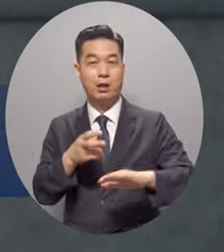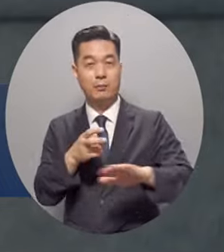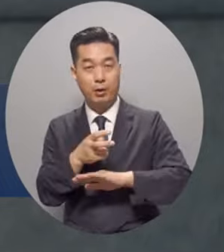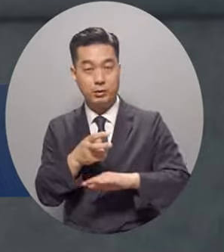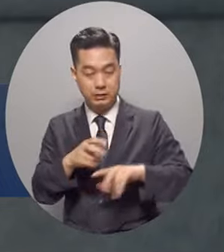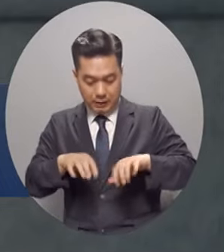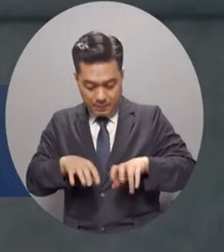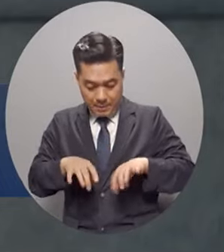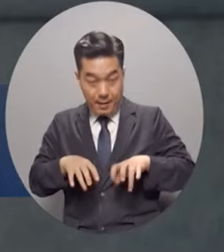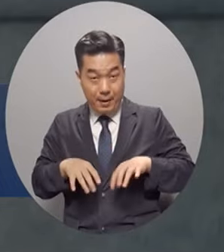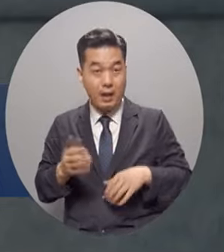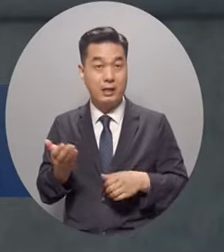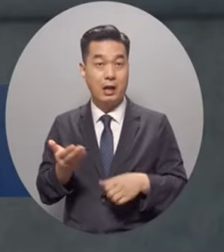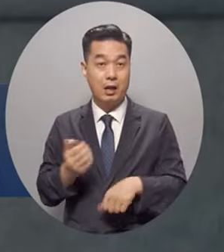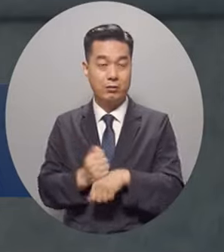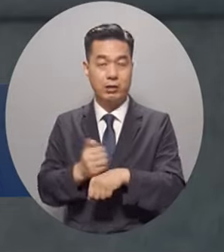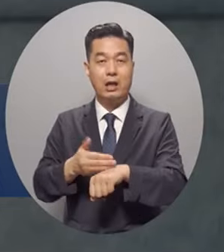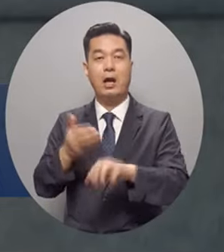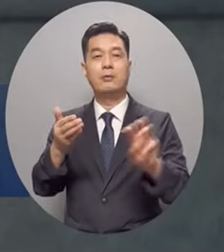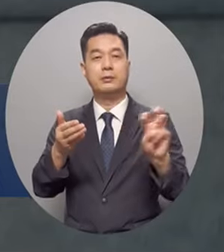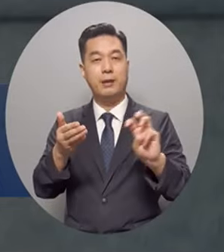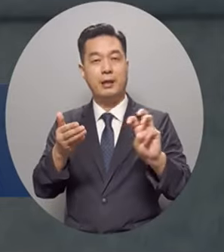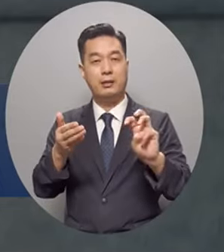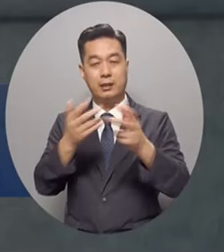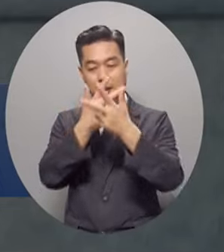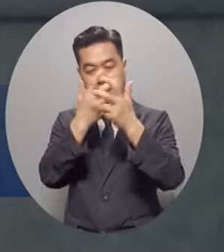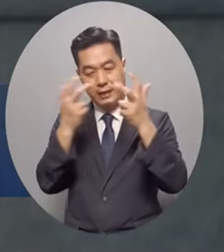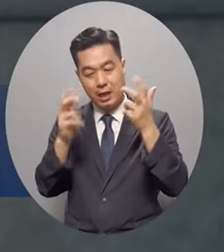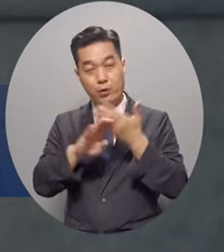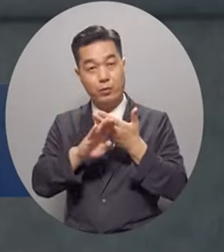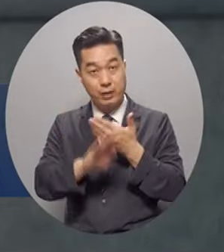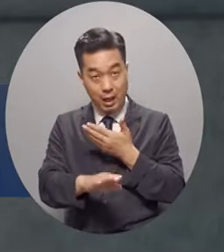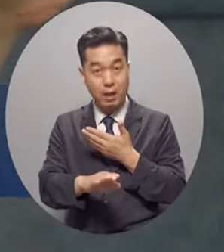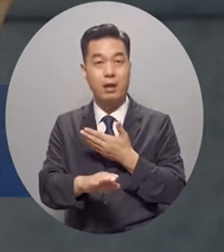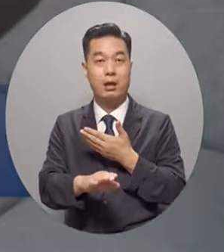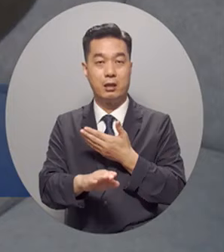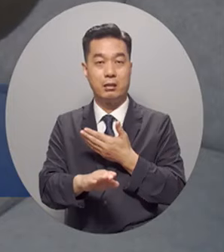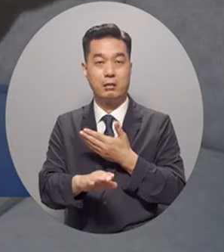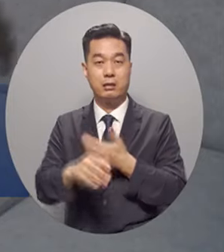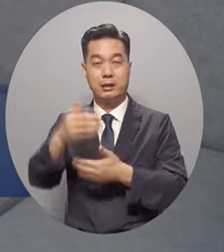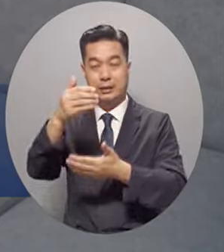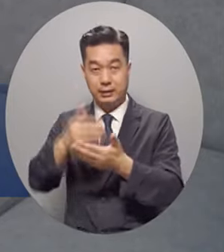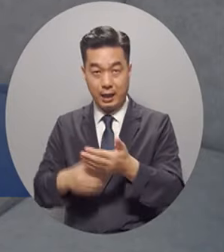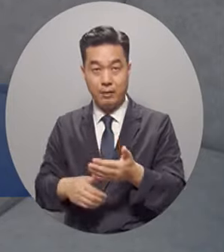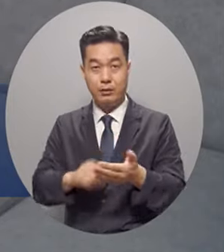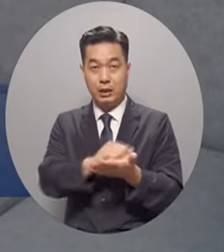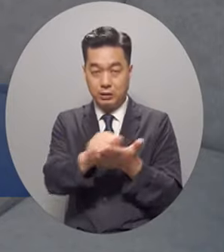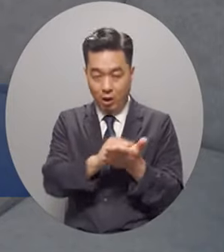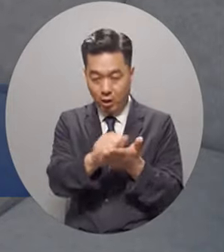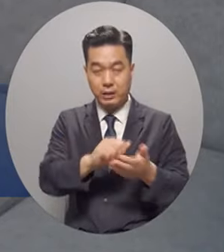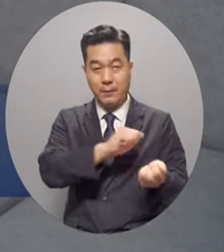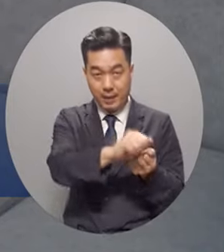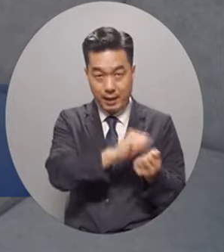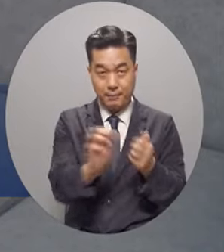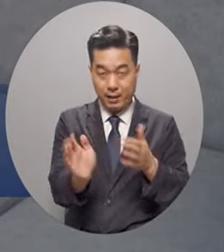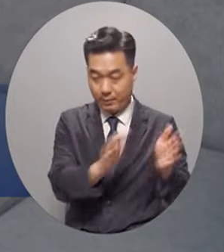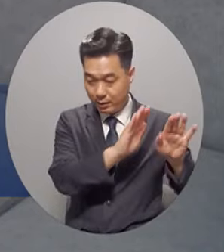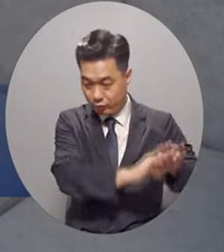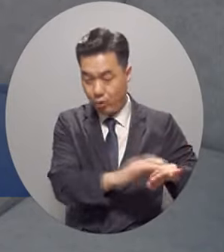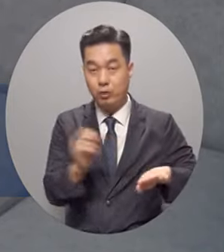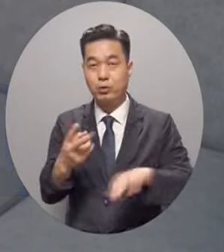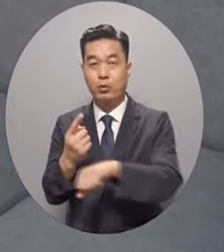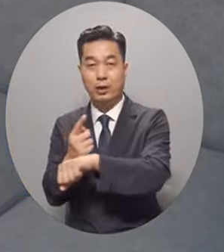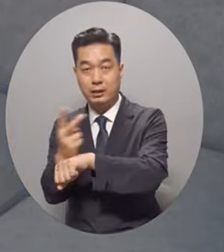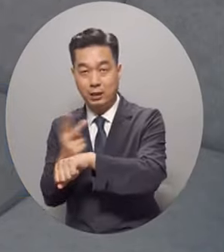일하고 애들 또 9시 반쯤 자고 나면은 네, 남은 살림 대충 정리해놓고 또 한두 시간 또